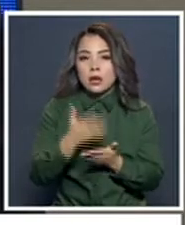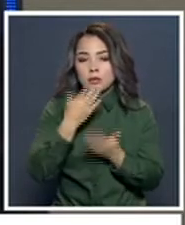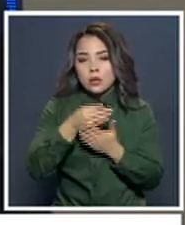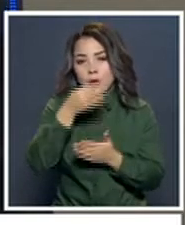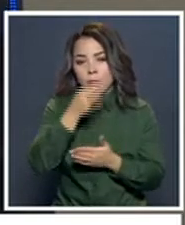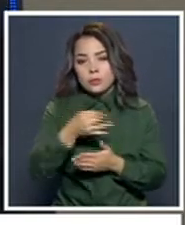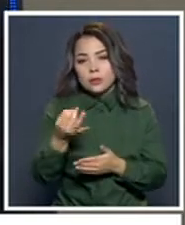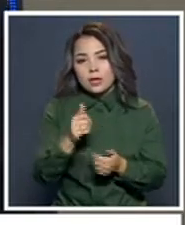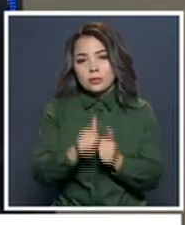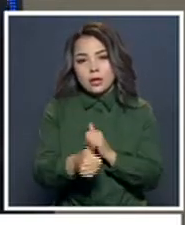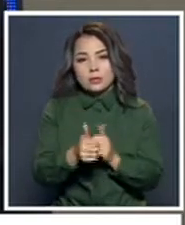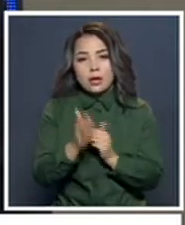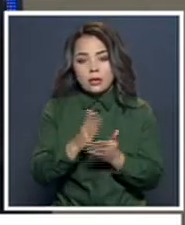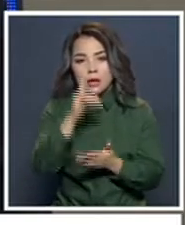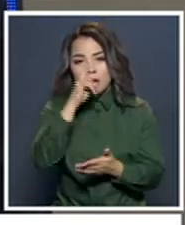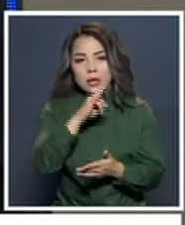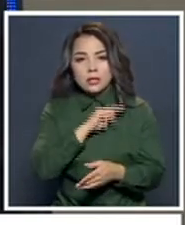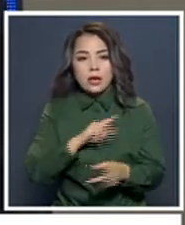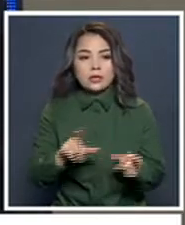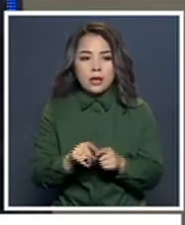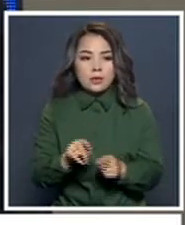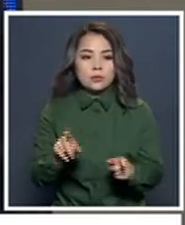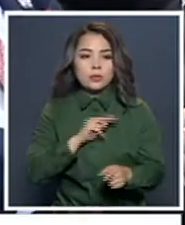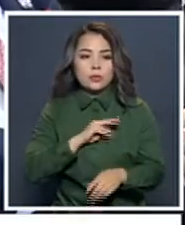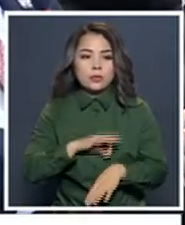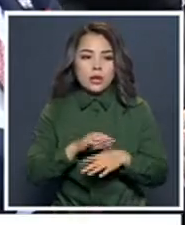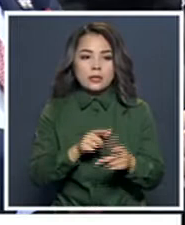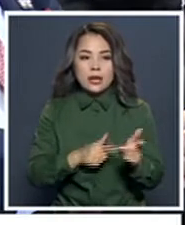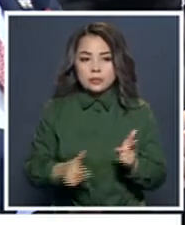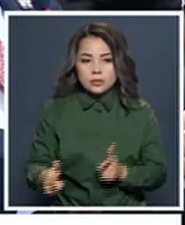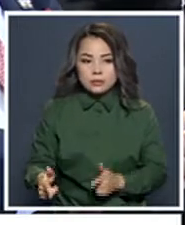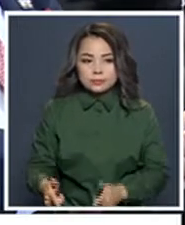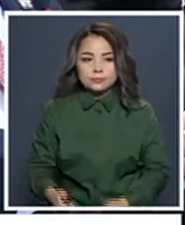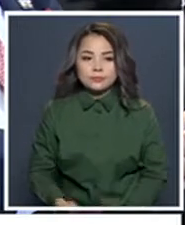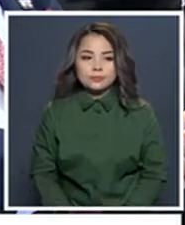жүр. Қазақстандық әріптестерімізбен де жұмыс істеуге дайынбыз.